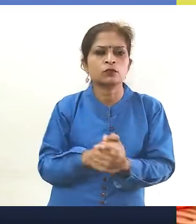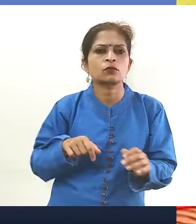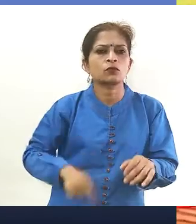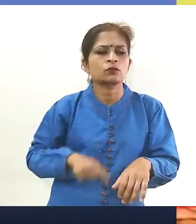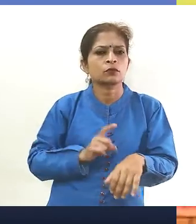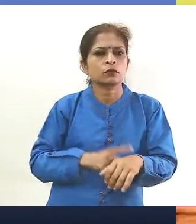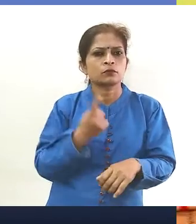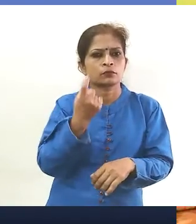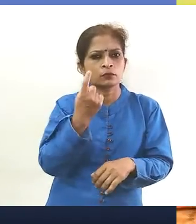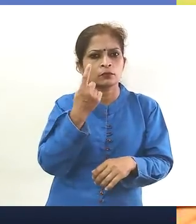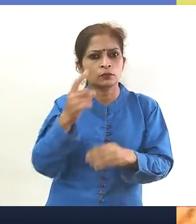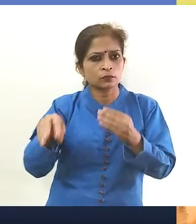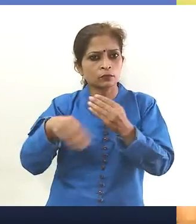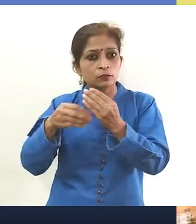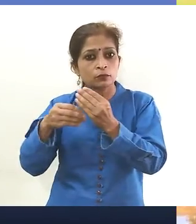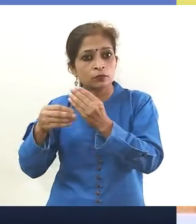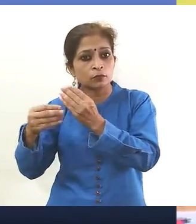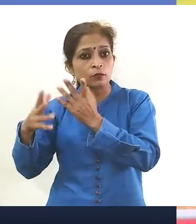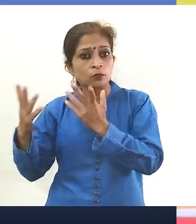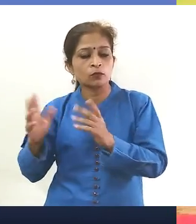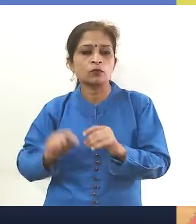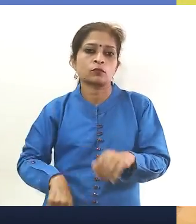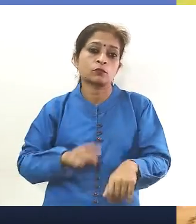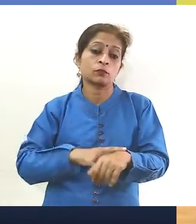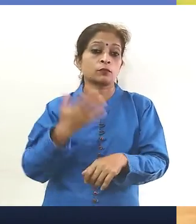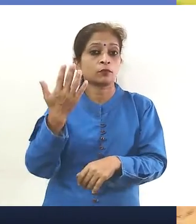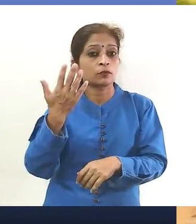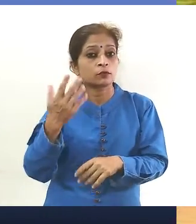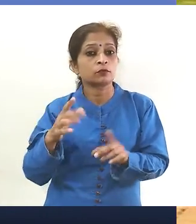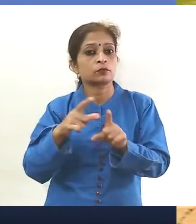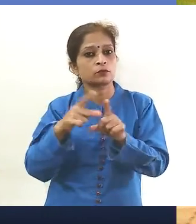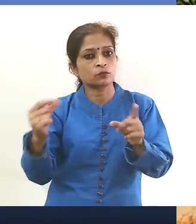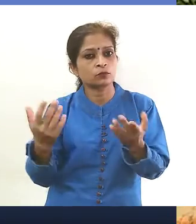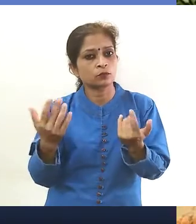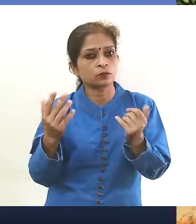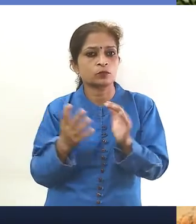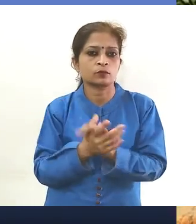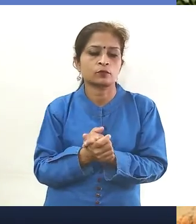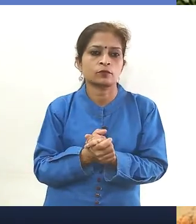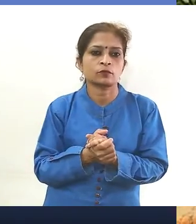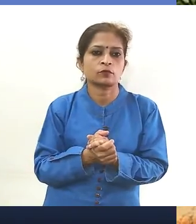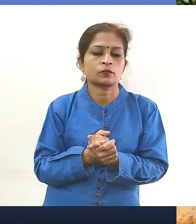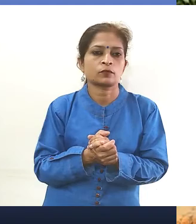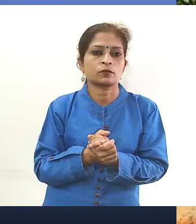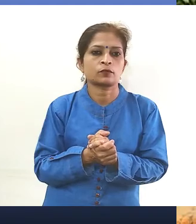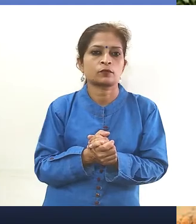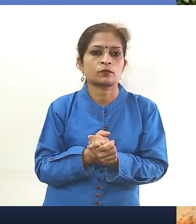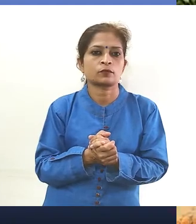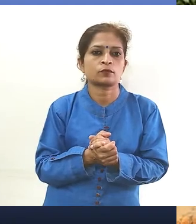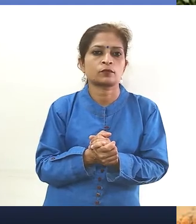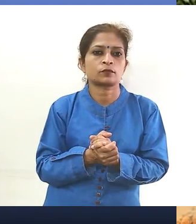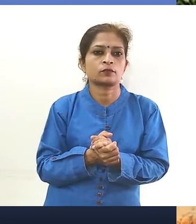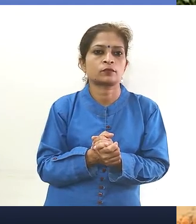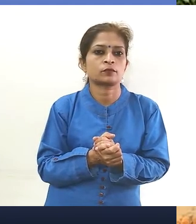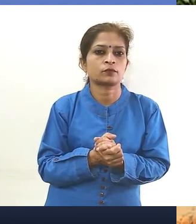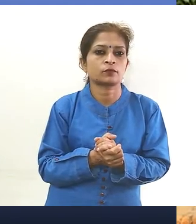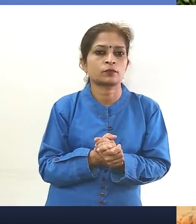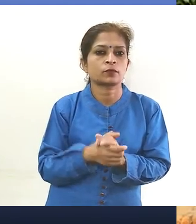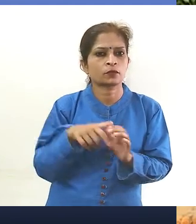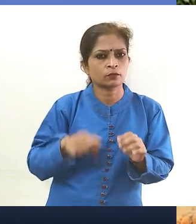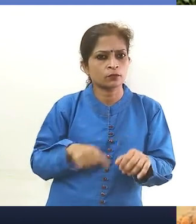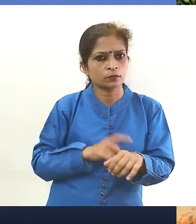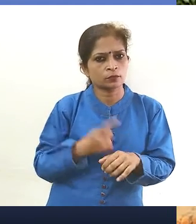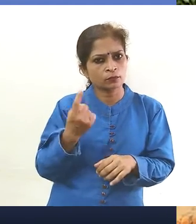ऐसे 1-1 मिनट करके इसको 5 मिनट तक किया जा सकता है, तो इससे पूरा लाभ होगा। ये पेन की इलाज के लिए ज़बरदस्त है उत्तान पादासन,